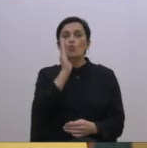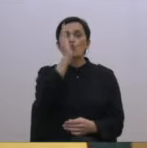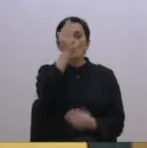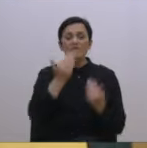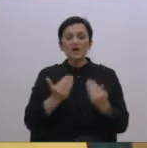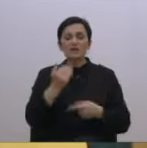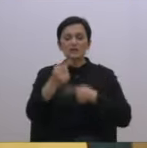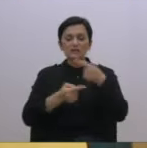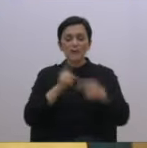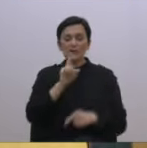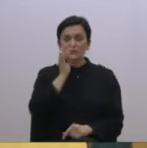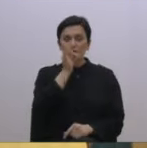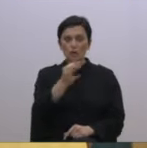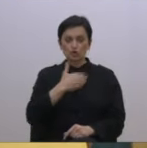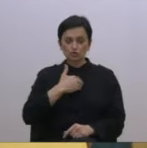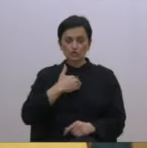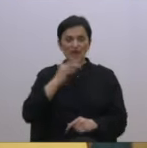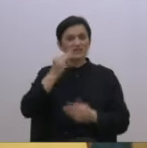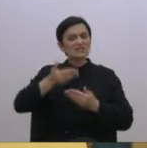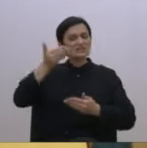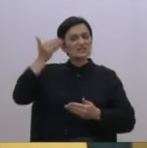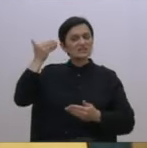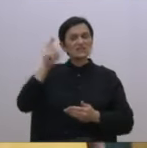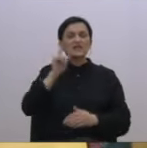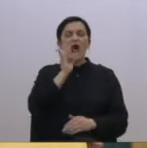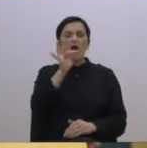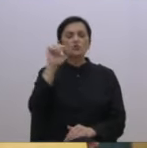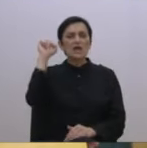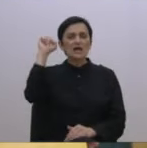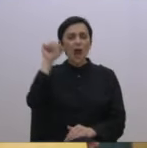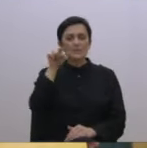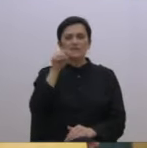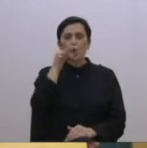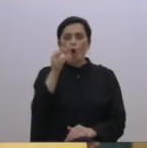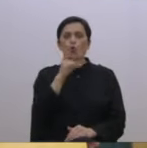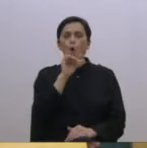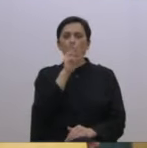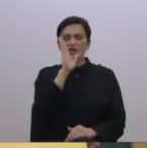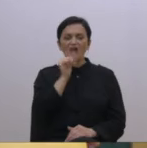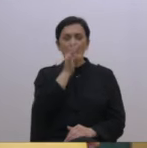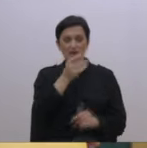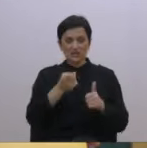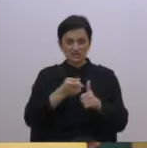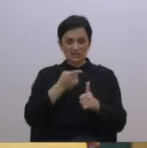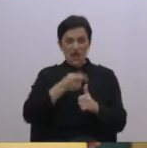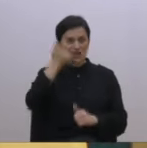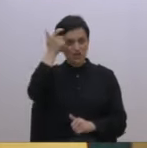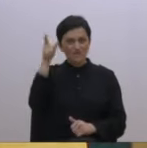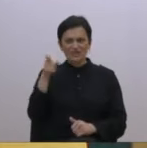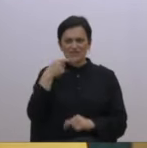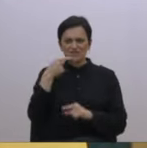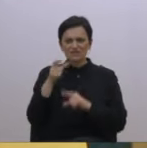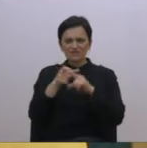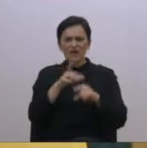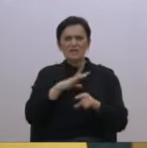თაობას? რასეუბნევით ჩვენს წინაპრებს? რასეუბნევით ზვიად გამსახურდიას და მერაბ კოსტავას, რომლის სახელიც ბიძინა ივანიშვილმა ახსენა?